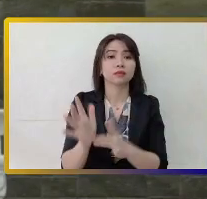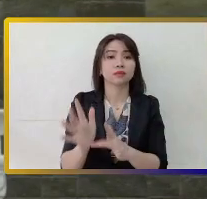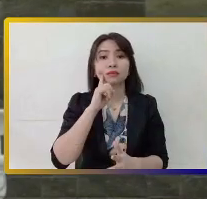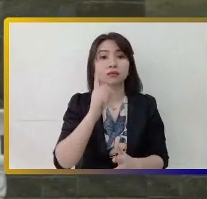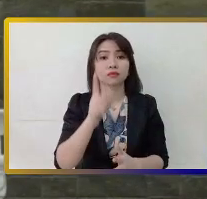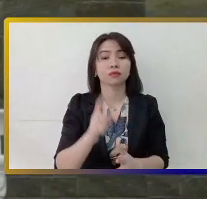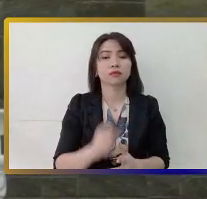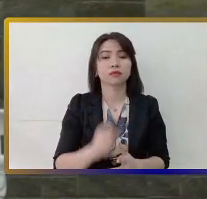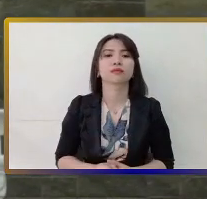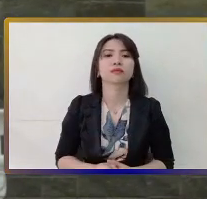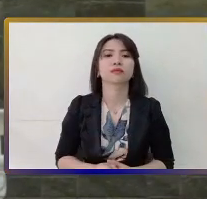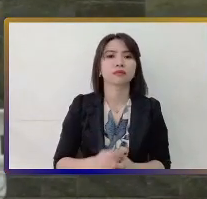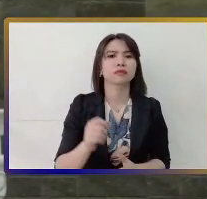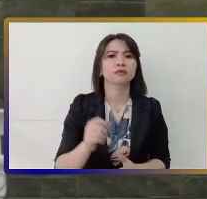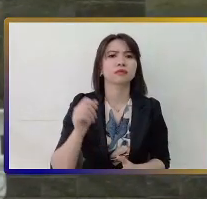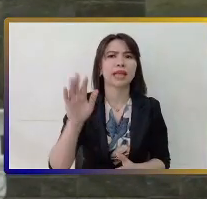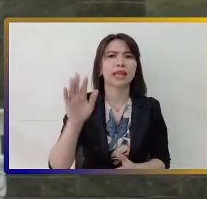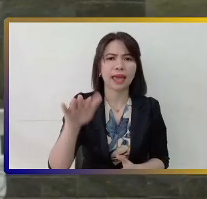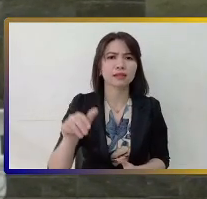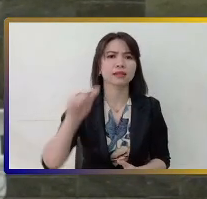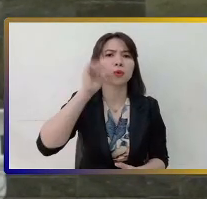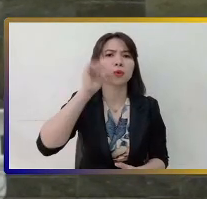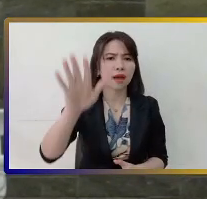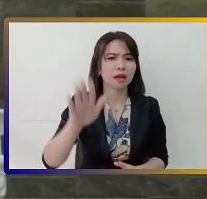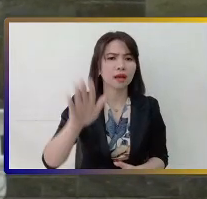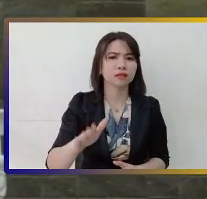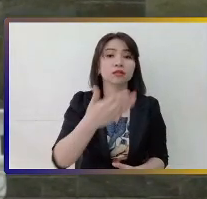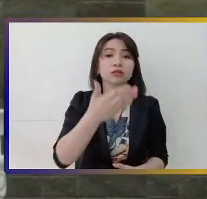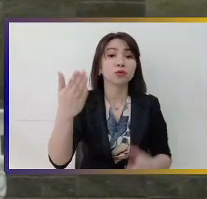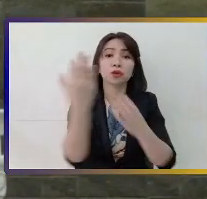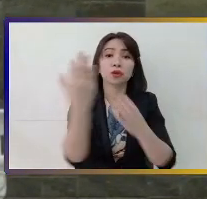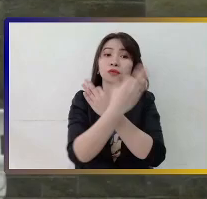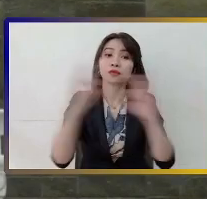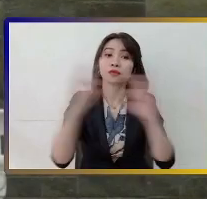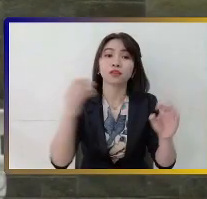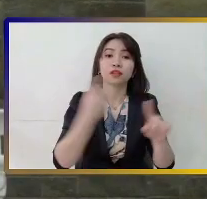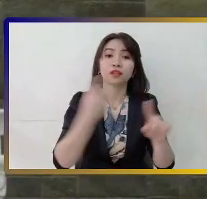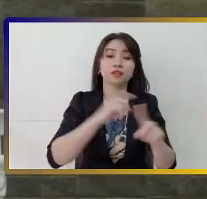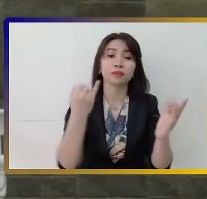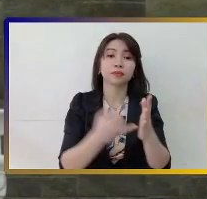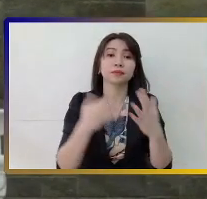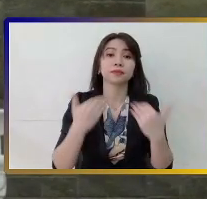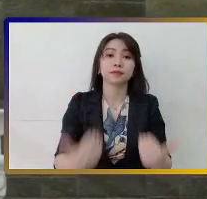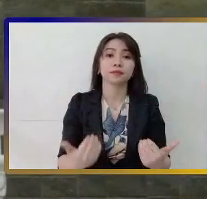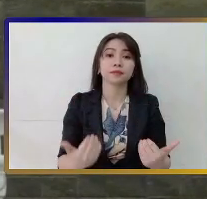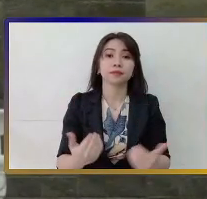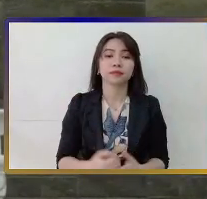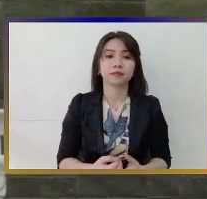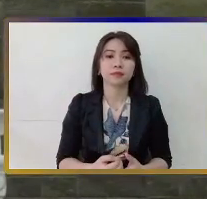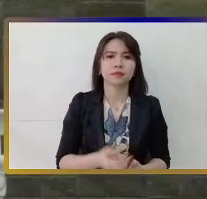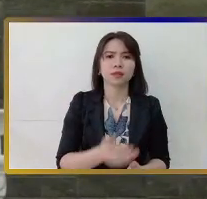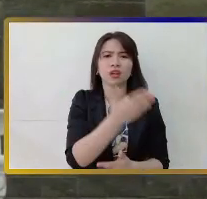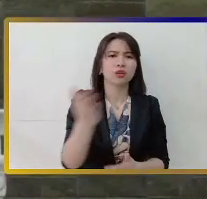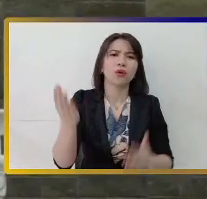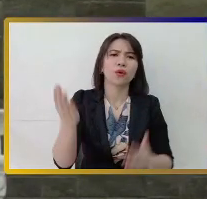woman! You are delivered from it. You are delivered from